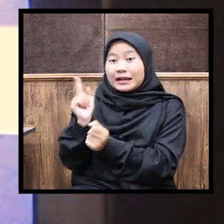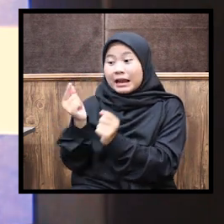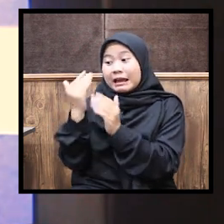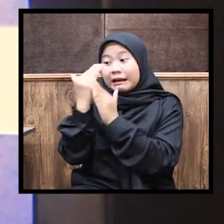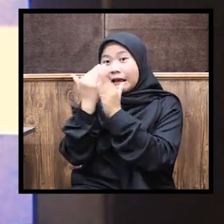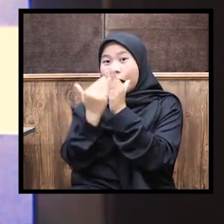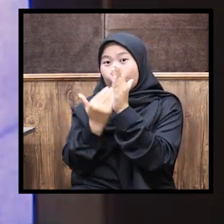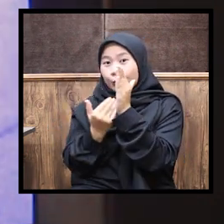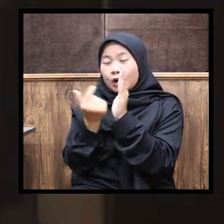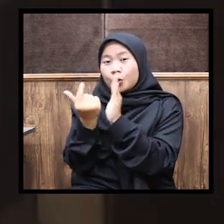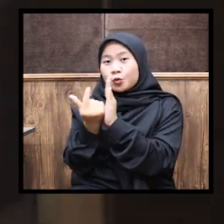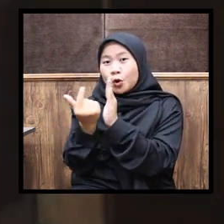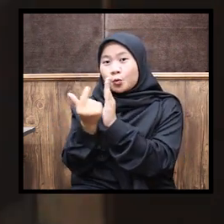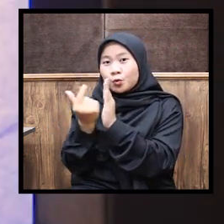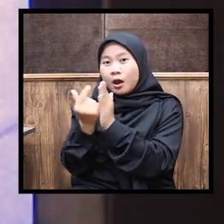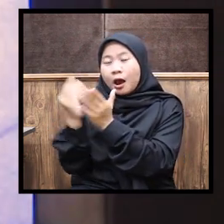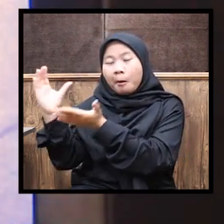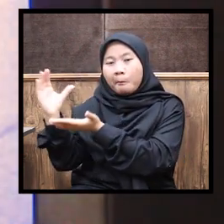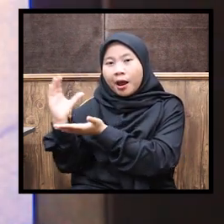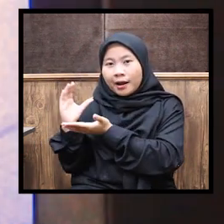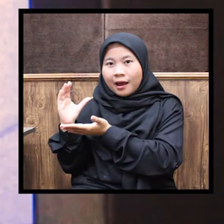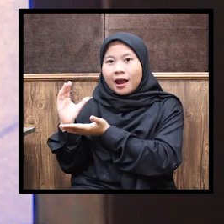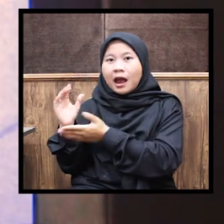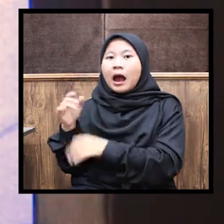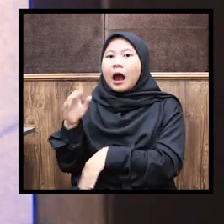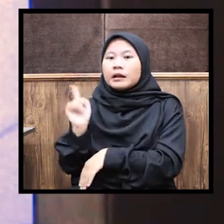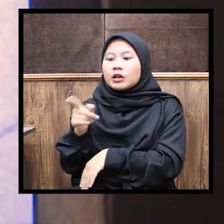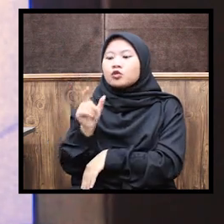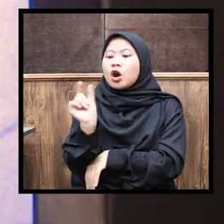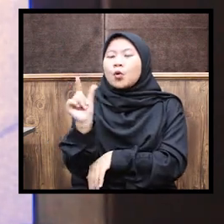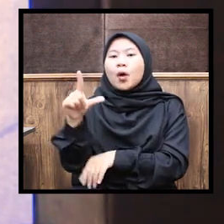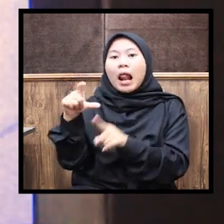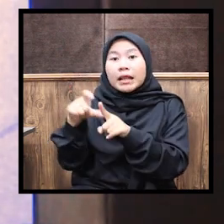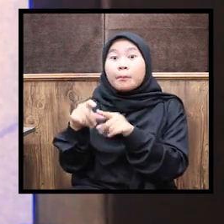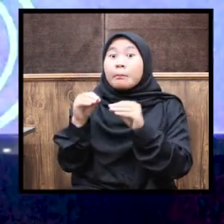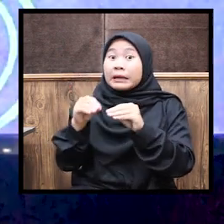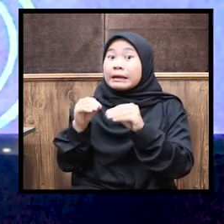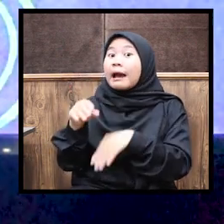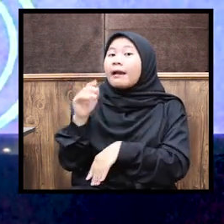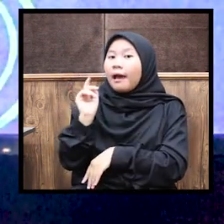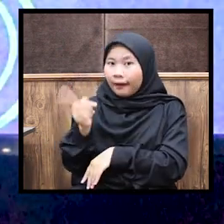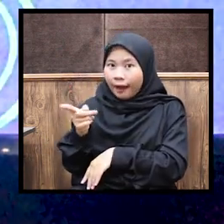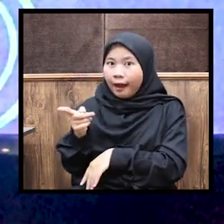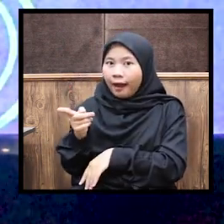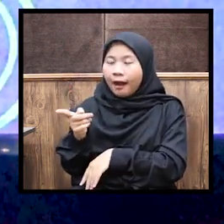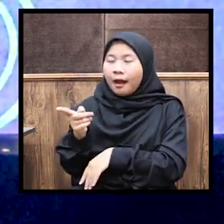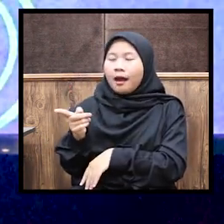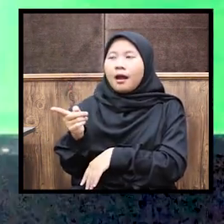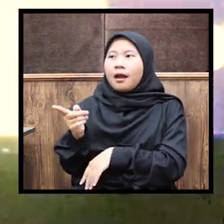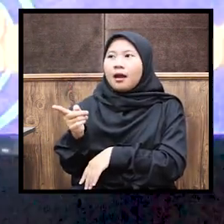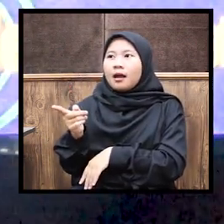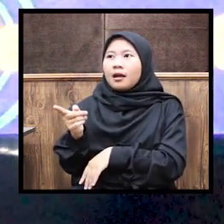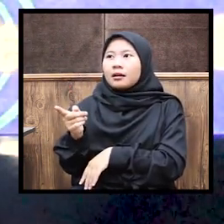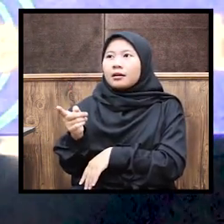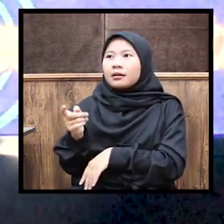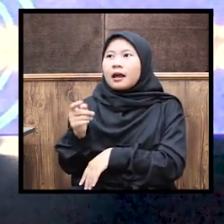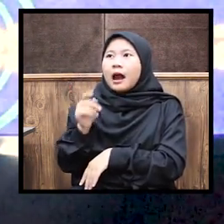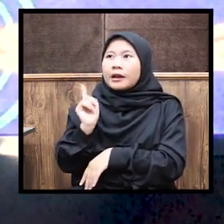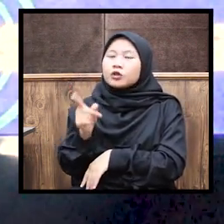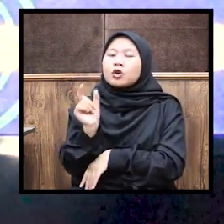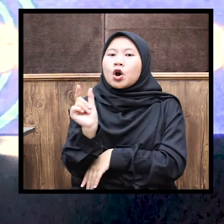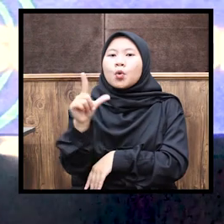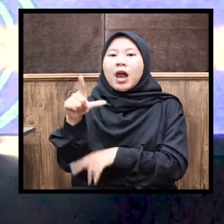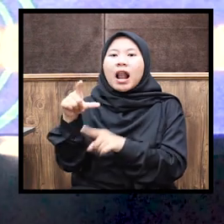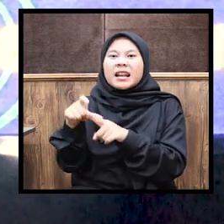betul apa penjar disabilitas gitu dan ada juga pendidikan di kebencanaan pun ada LD penanggulangan bencana